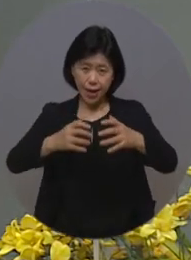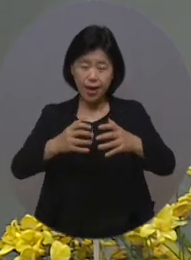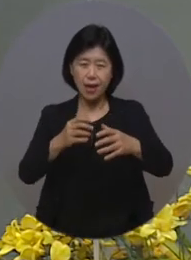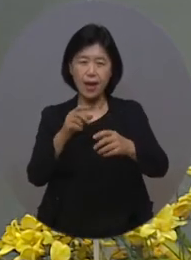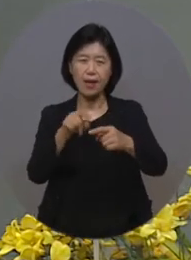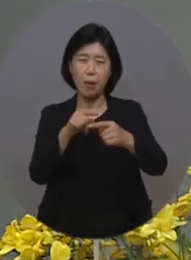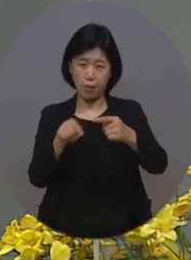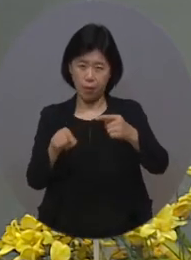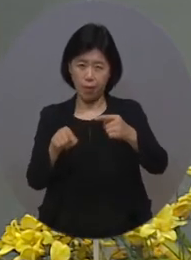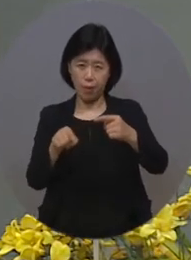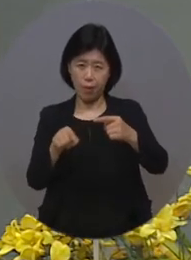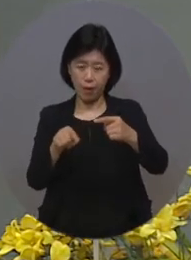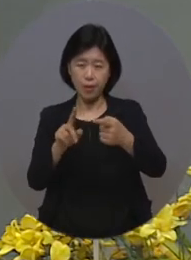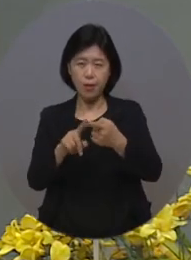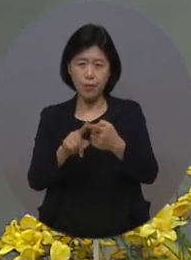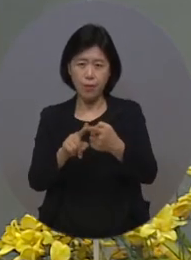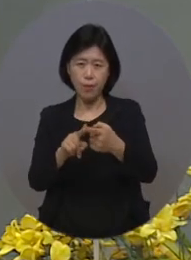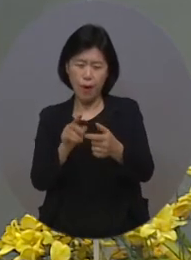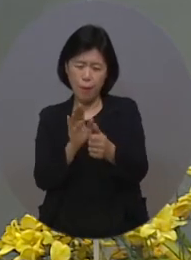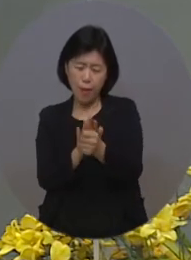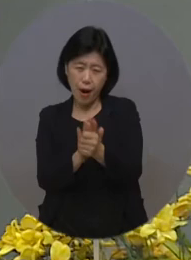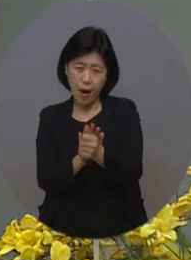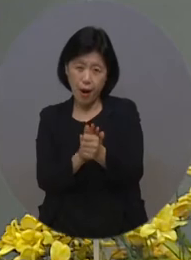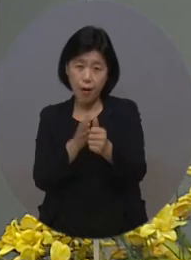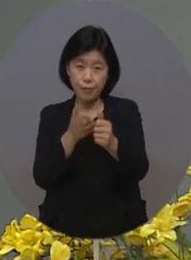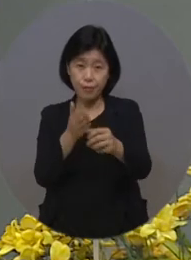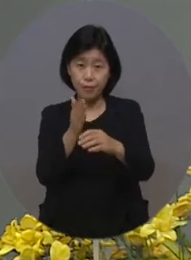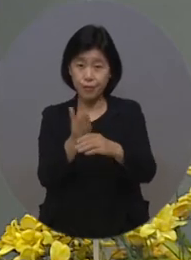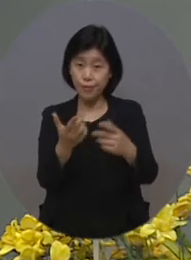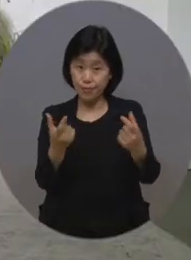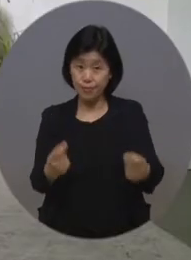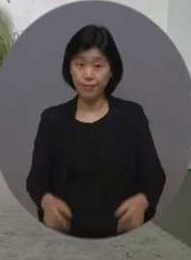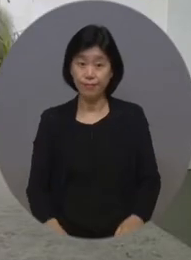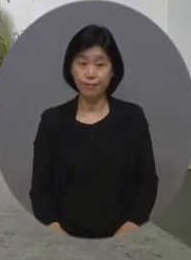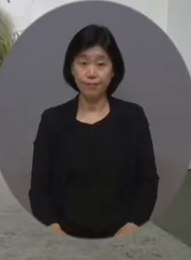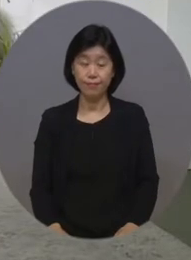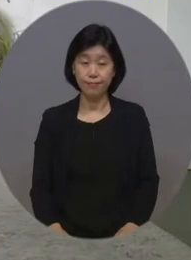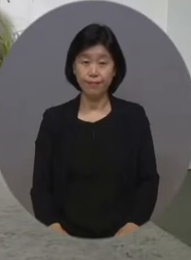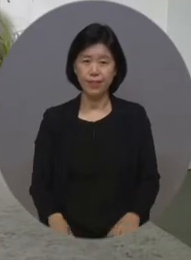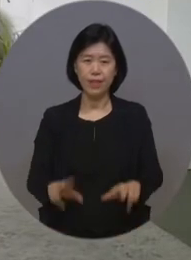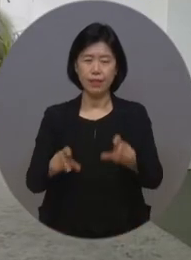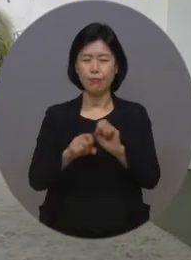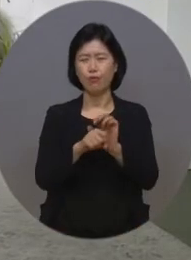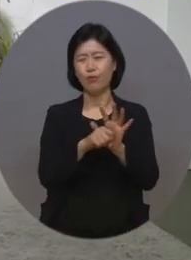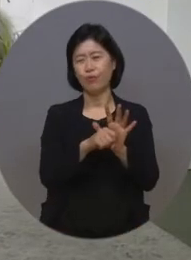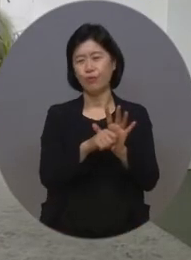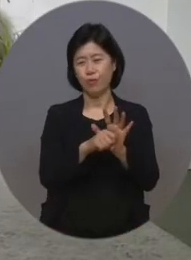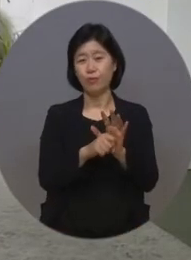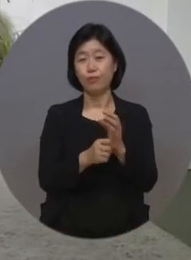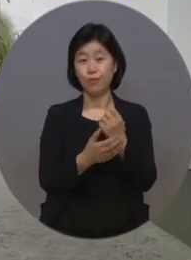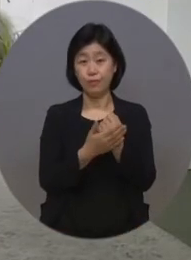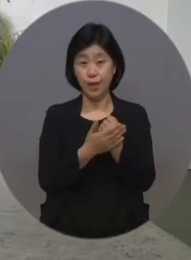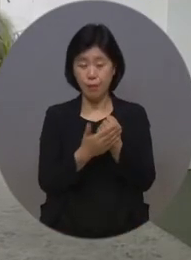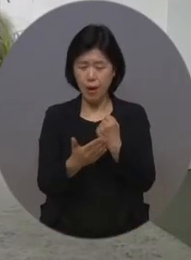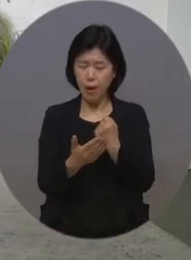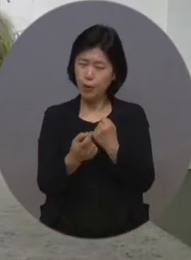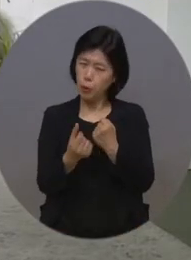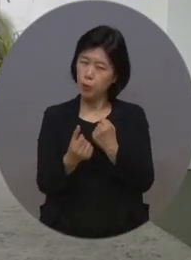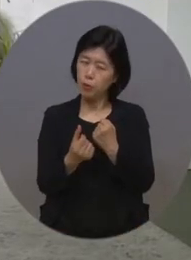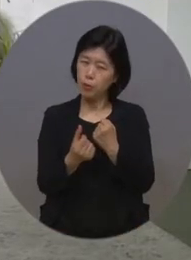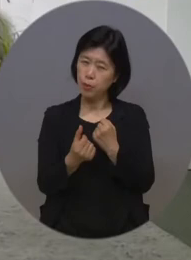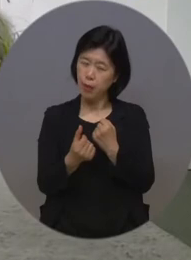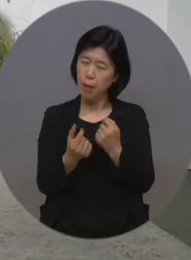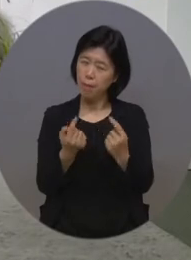걸 알고 있는데 그렇습니다 어 이거 진척된 어떻게 되고 있습니까 지금 코로나 때문에 에 조금 이 변수가